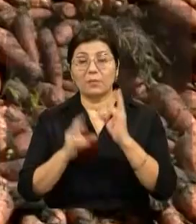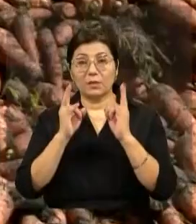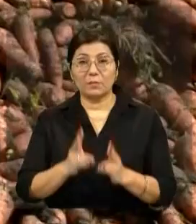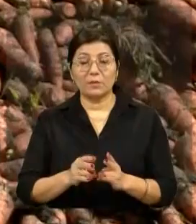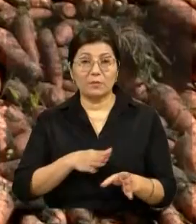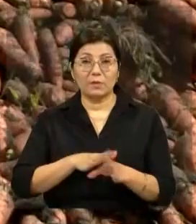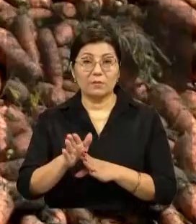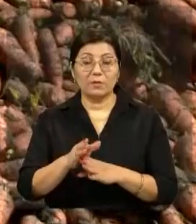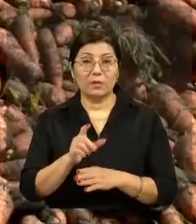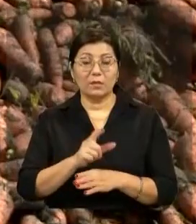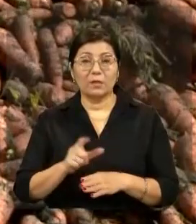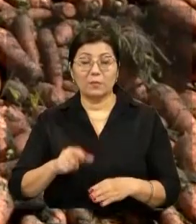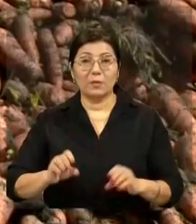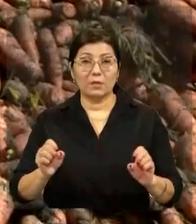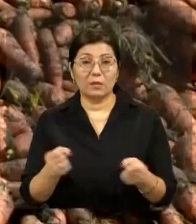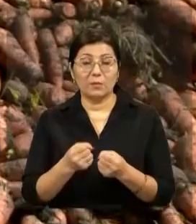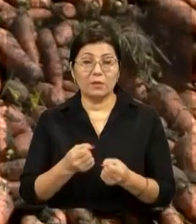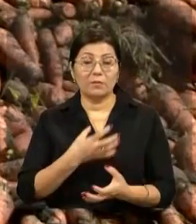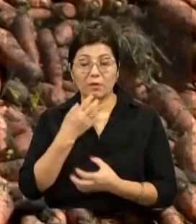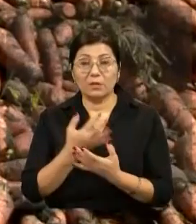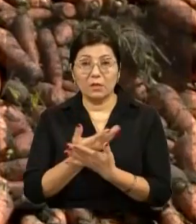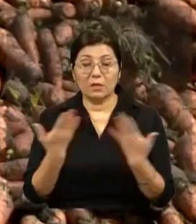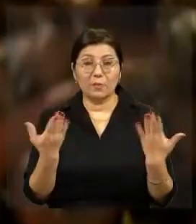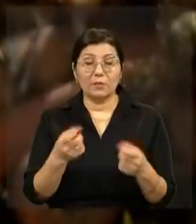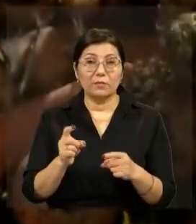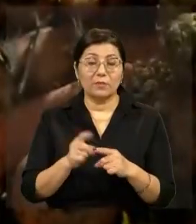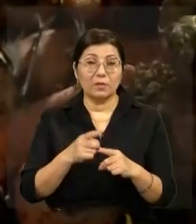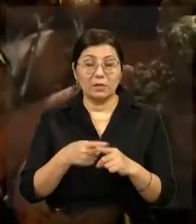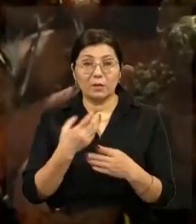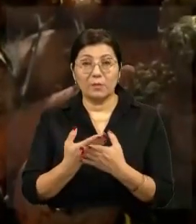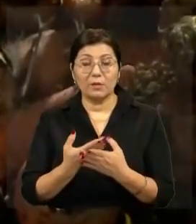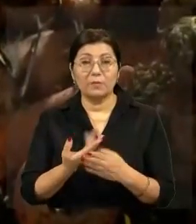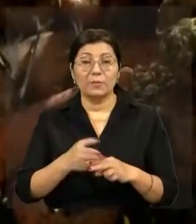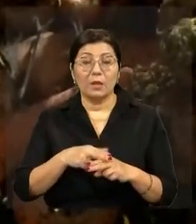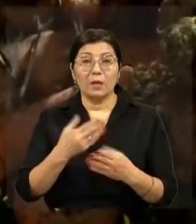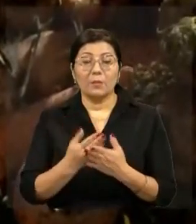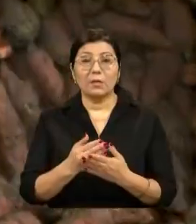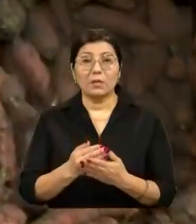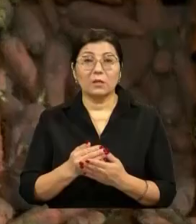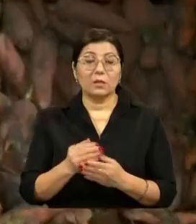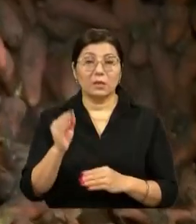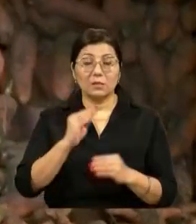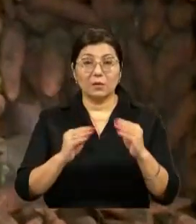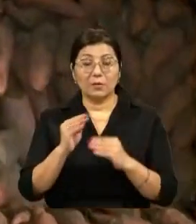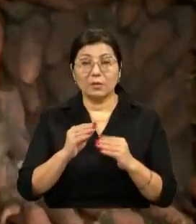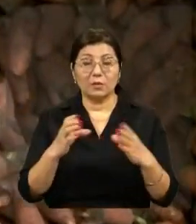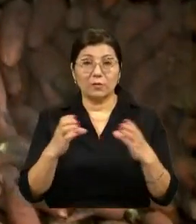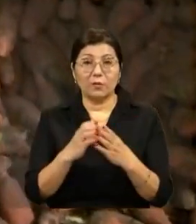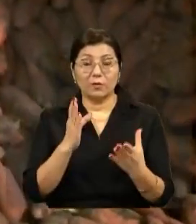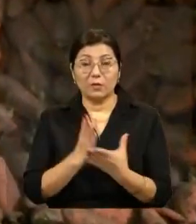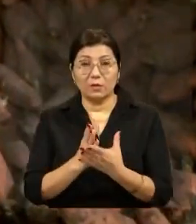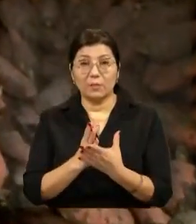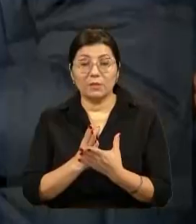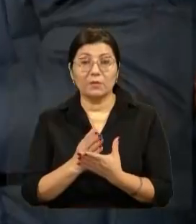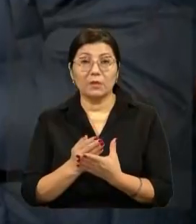является обеспечение населения в зимнем межсезонье овощами и картофелем. Именно с этой целью формируется стабилизационный фонд. К слову, реализовывать социально значимые